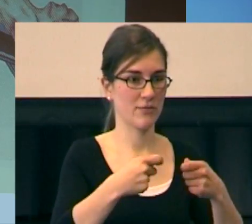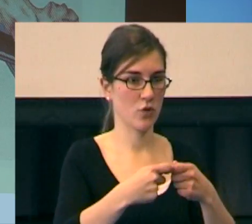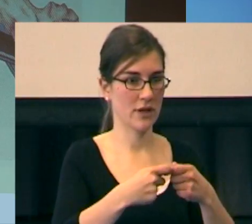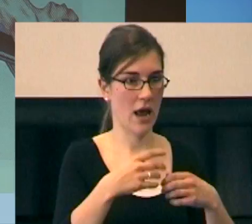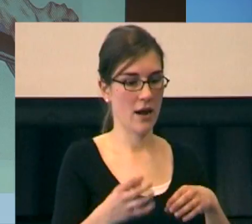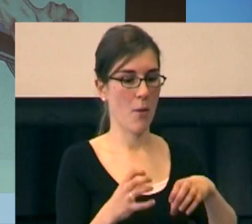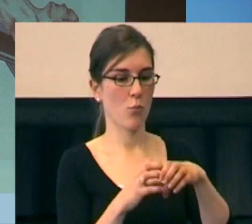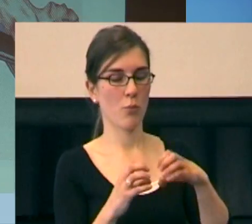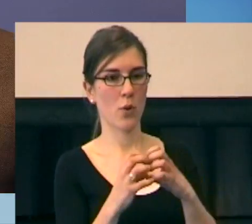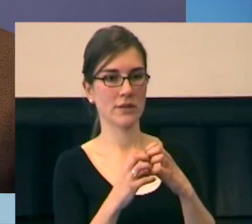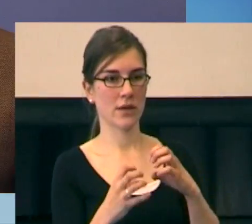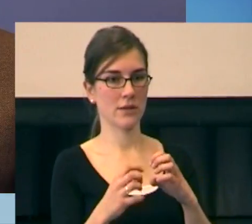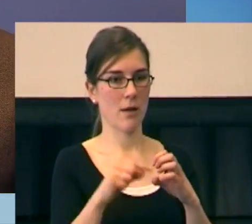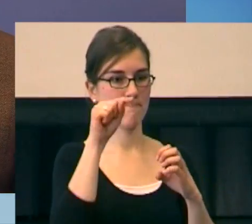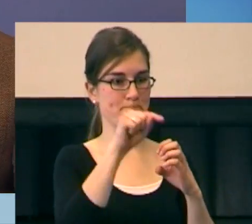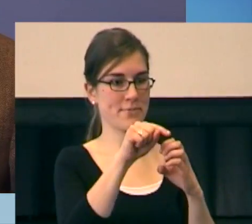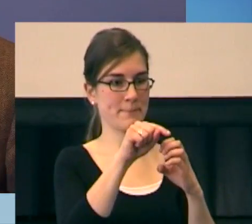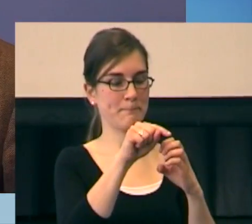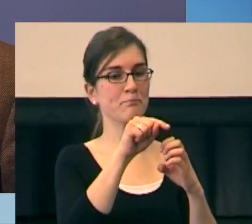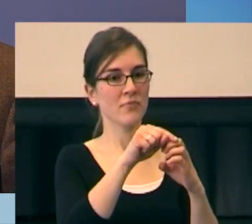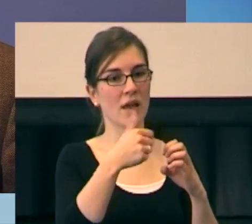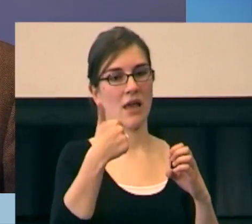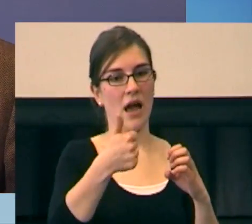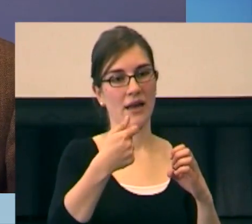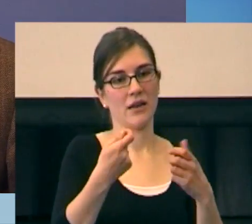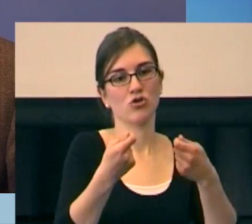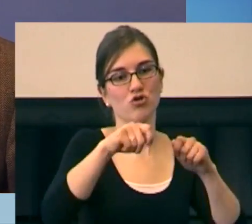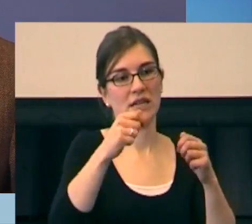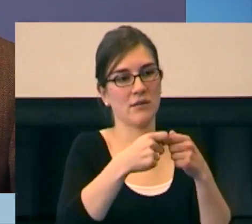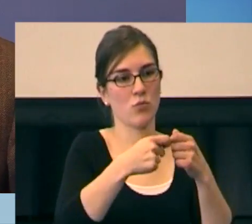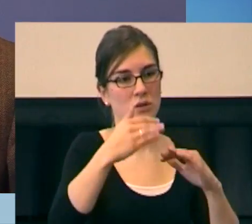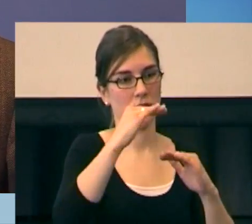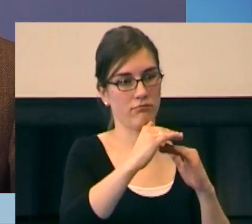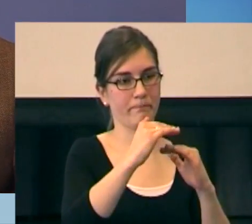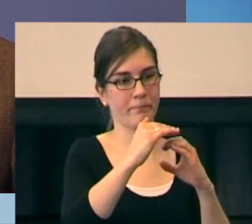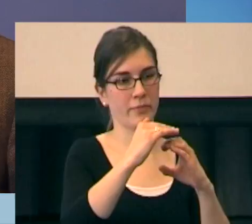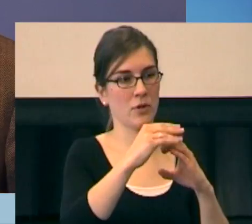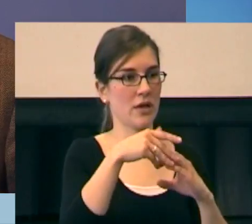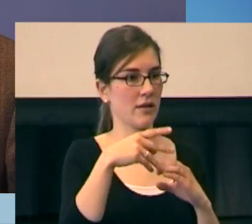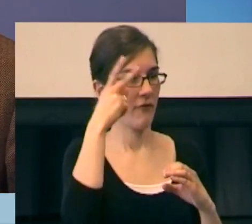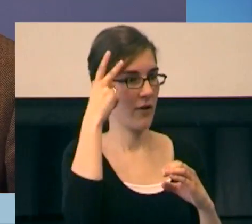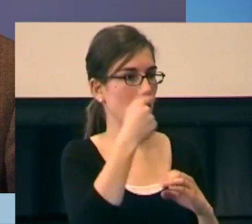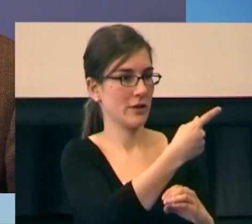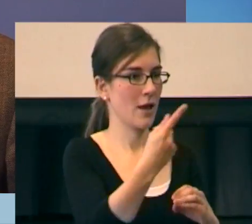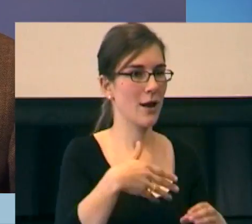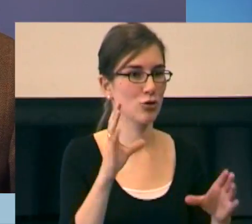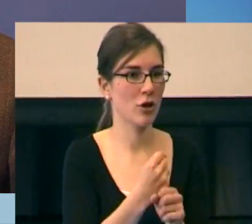der wird vom Gehirn aus gesteuert, wird nicht vom Gehirn aus gesteuert, sondern auf Reflexbasis, der ist dafür verantwortlich, dass sie alle jetzt dicht sind.